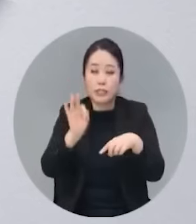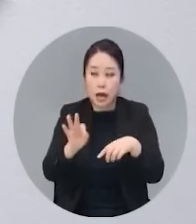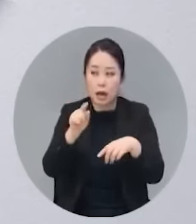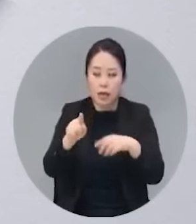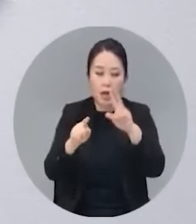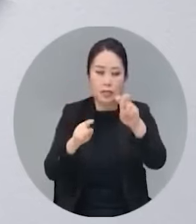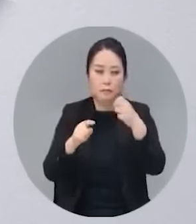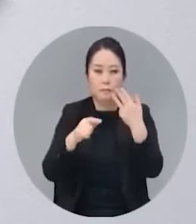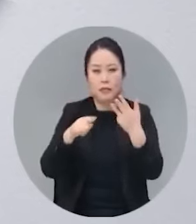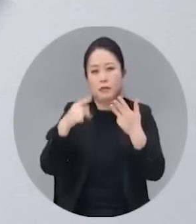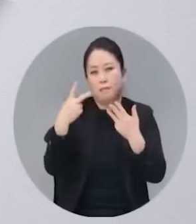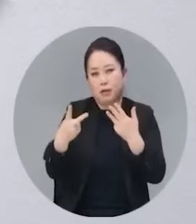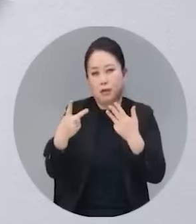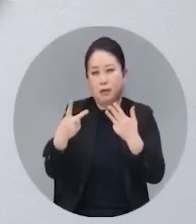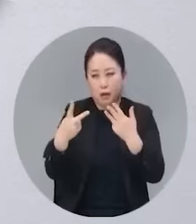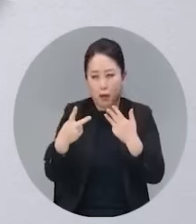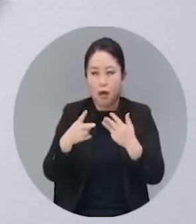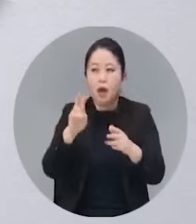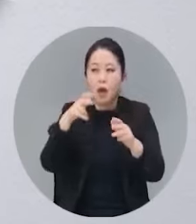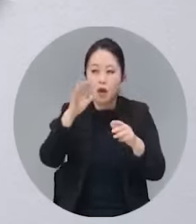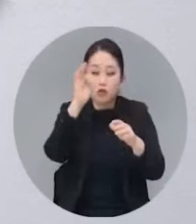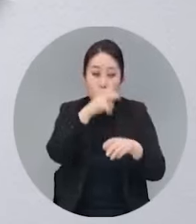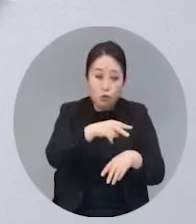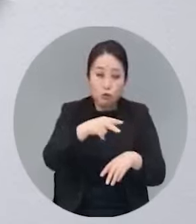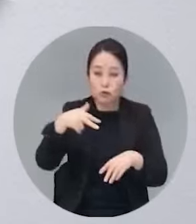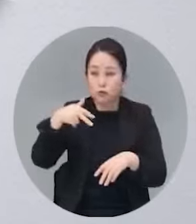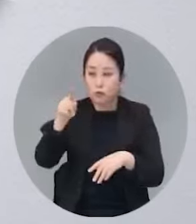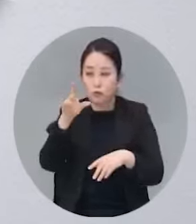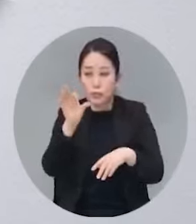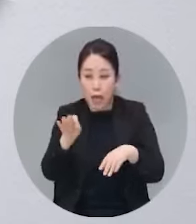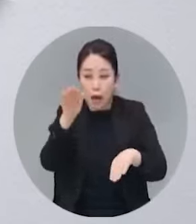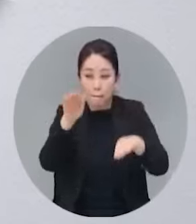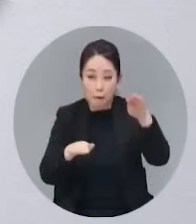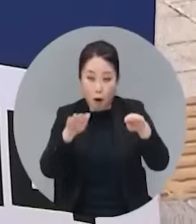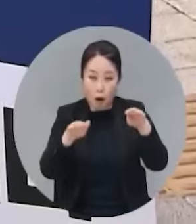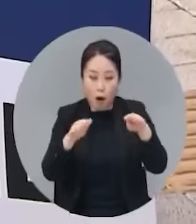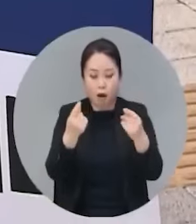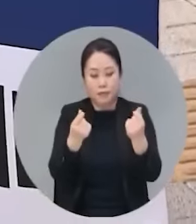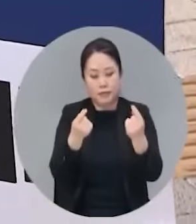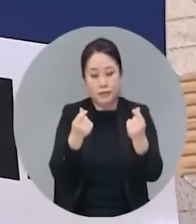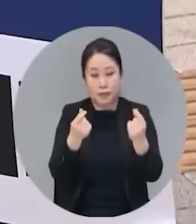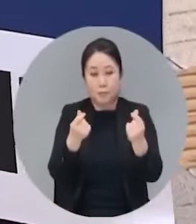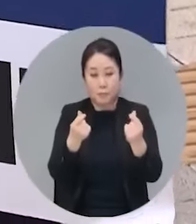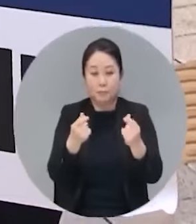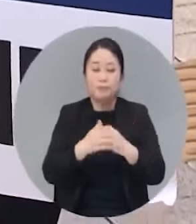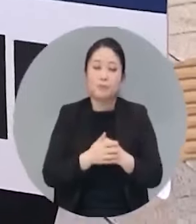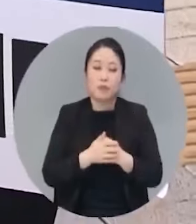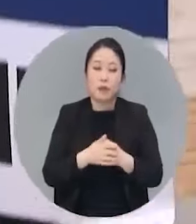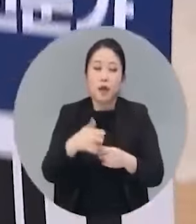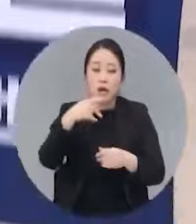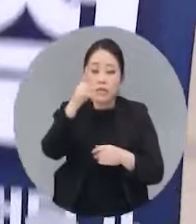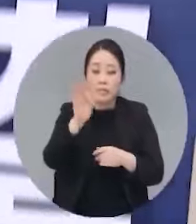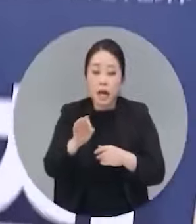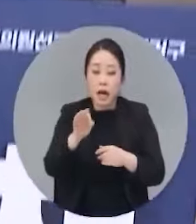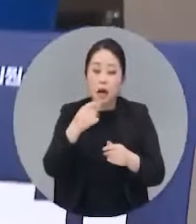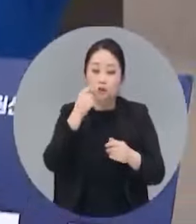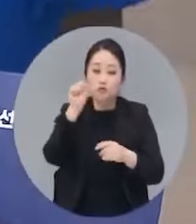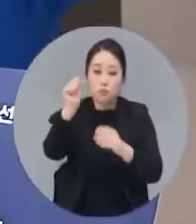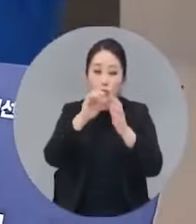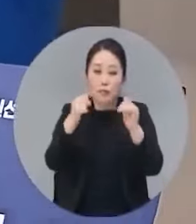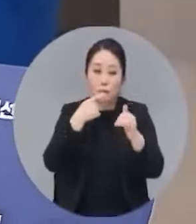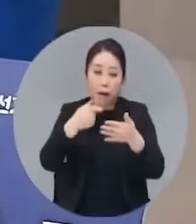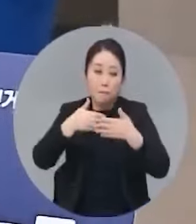사이 7.6%포인트, 3명 모두 오차 범위 내 접전입니다. 장 후보의 막말 논란이 불거지기